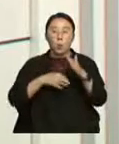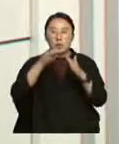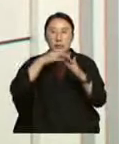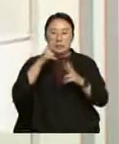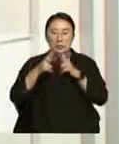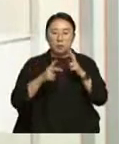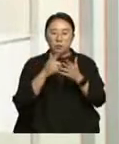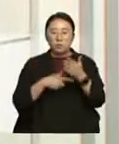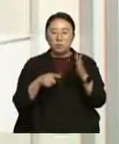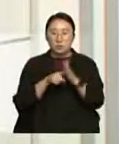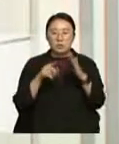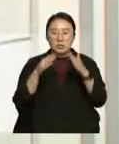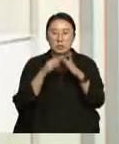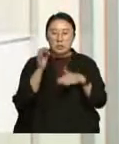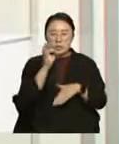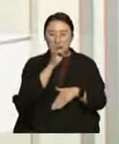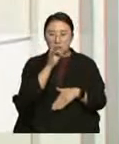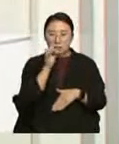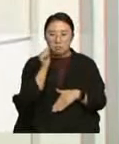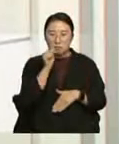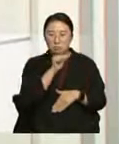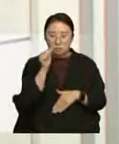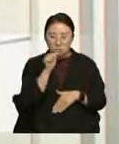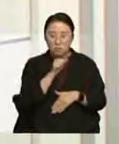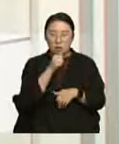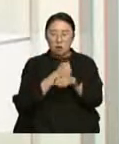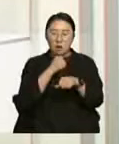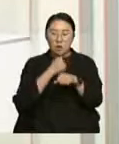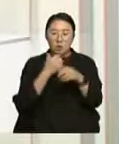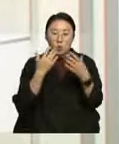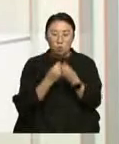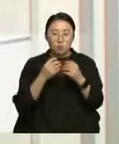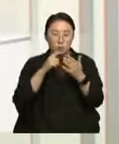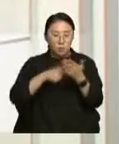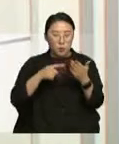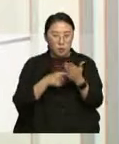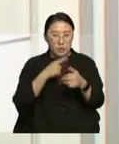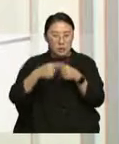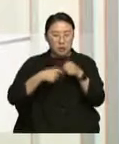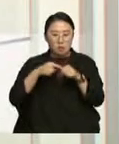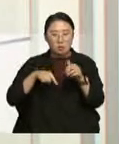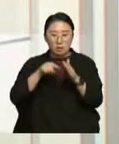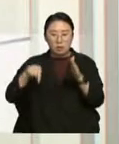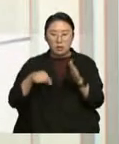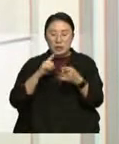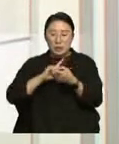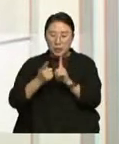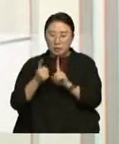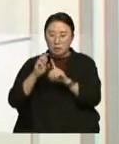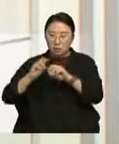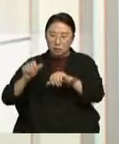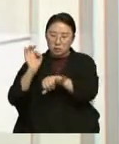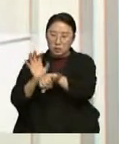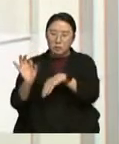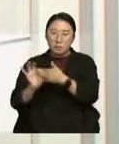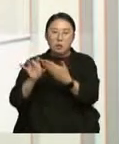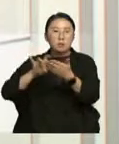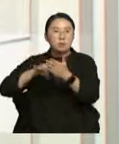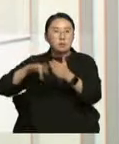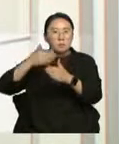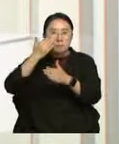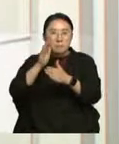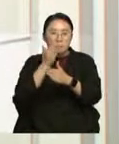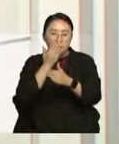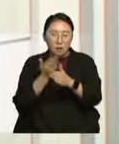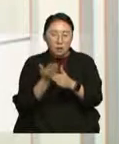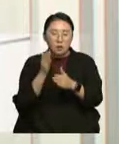공익사업을 위해 부동산이 수용될 경우 보상금을 받은 토지주가 1년 이내에 대체 부동산을 취득하면 취득세를 면제받을